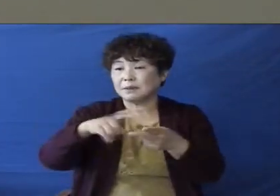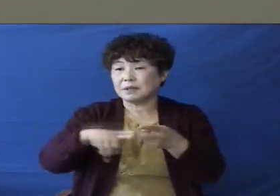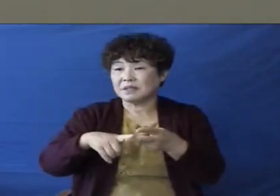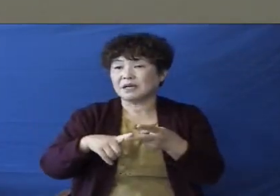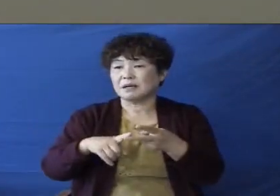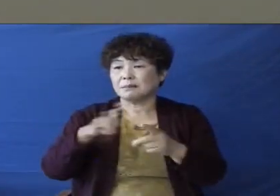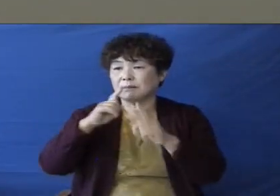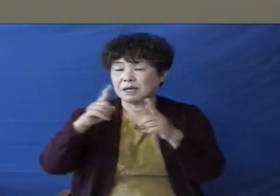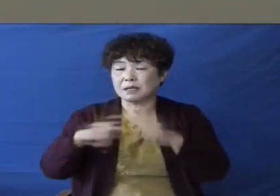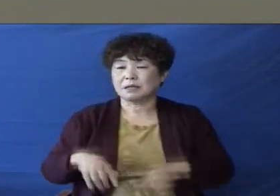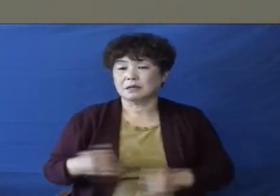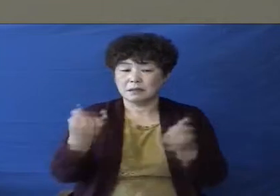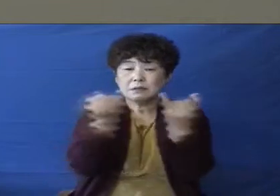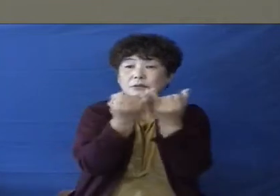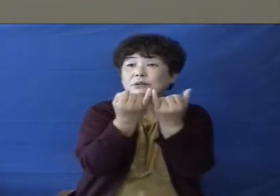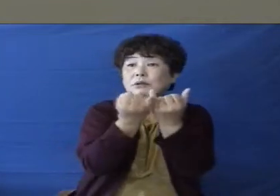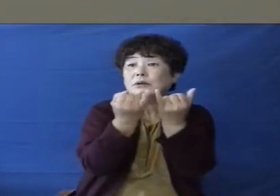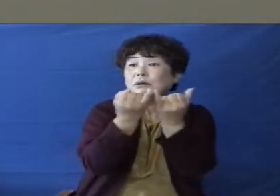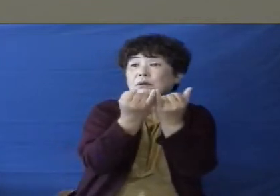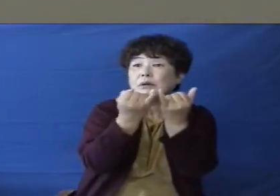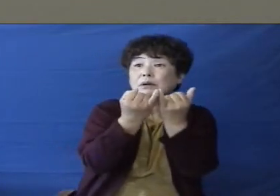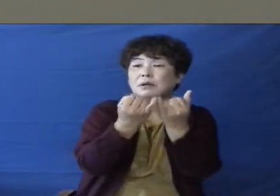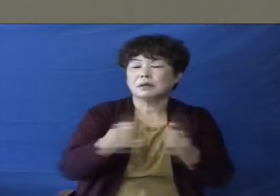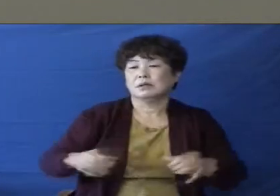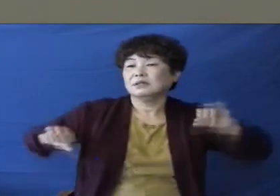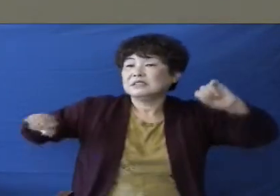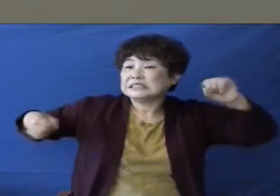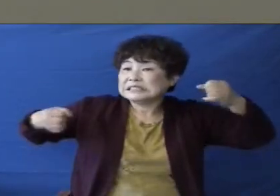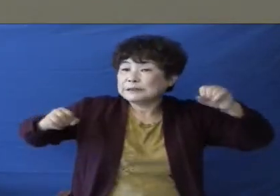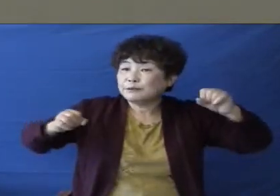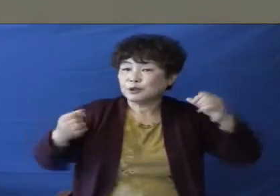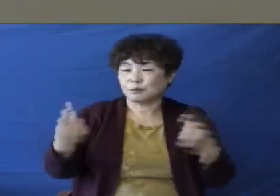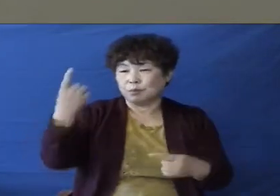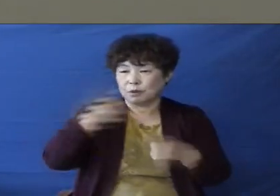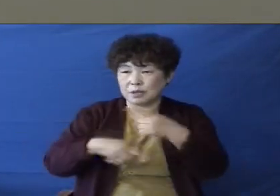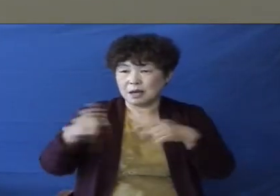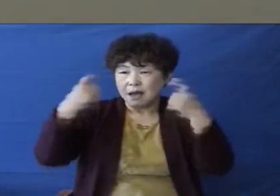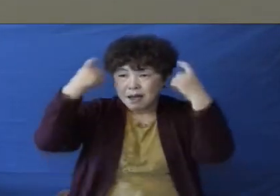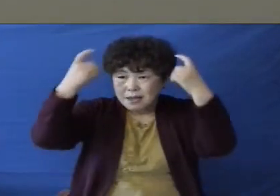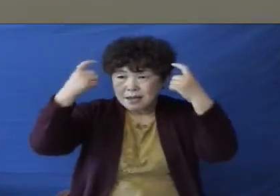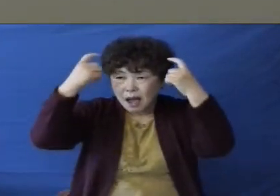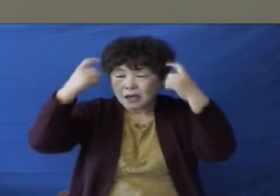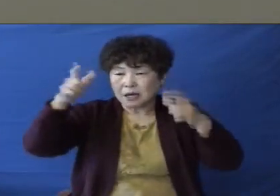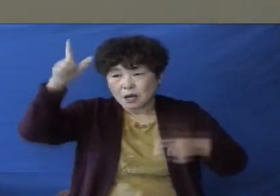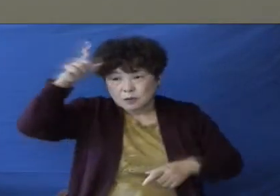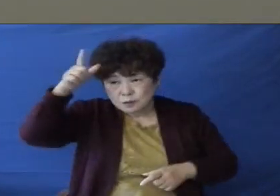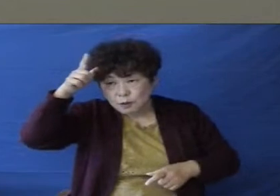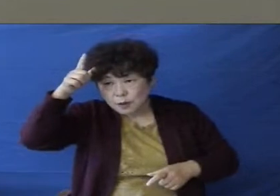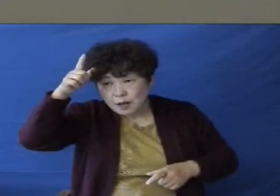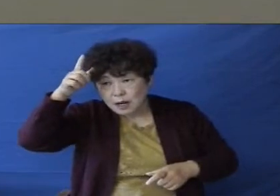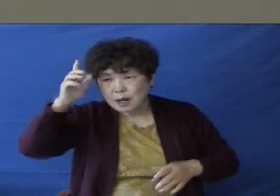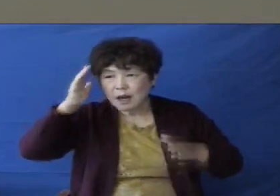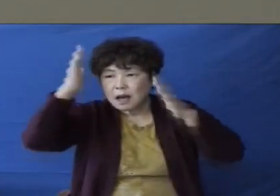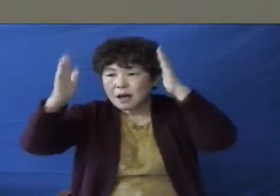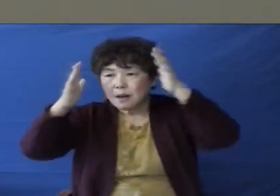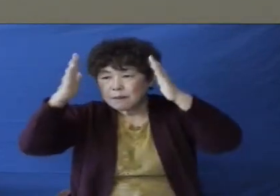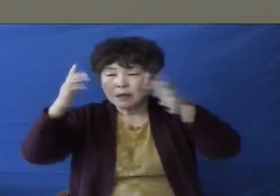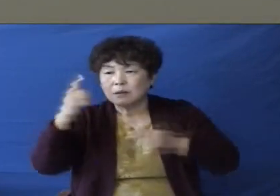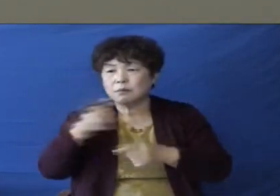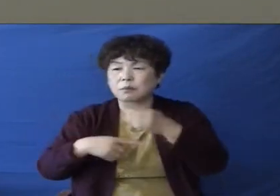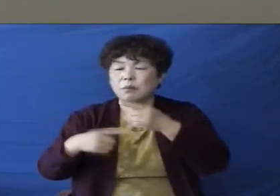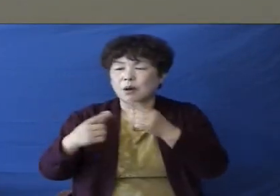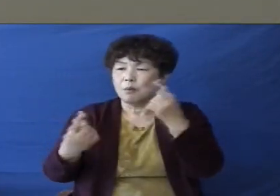여인은 뭡니까 진 승 보다도 소나 양이나 염소 보다도 지금 못한 취급을 받고 있는